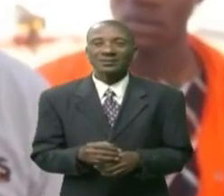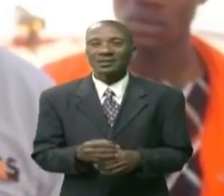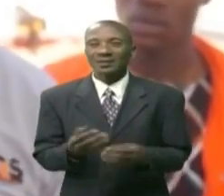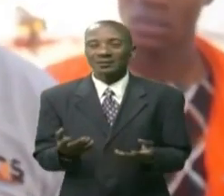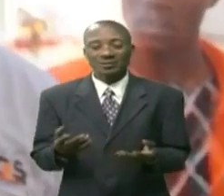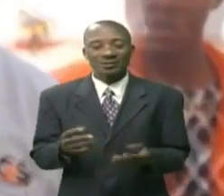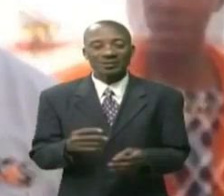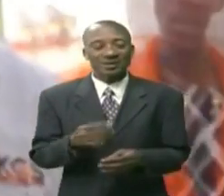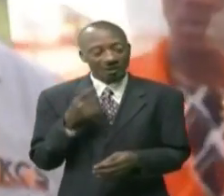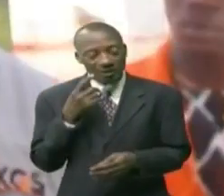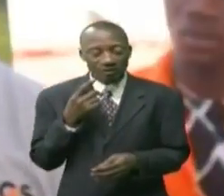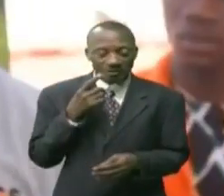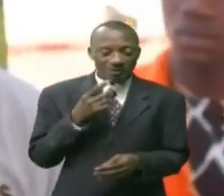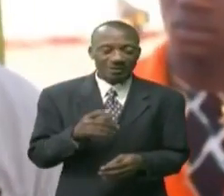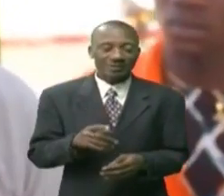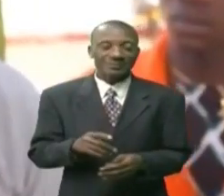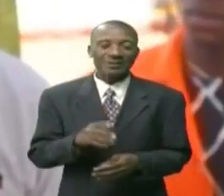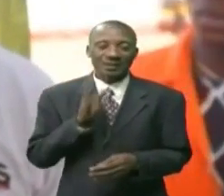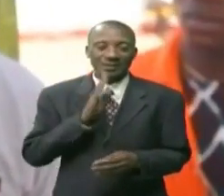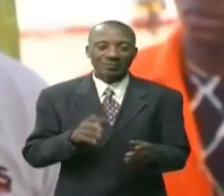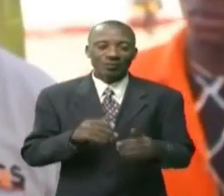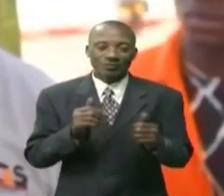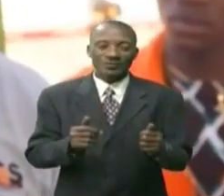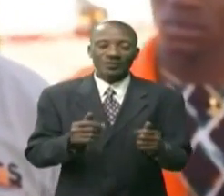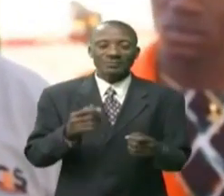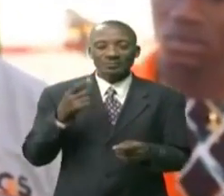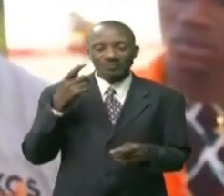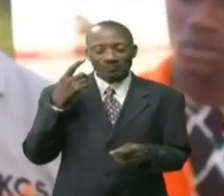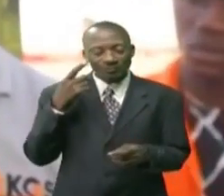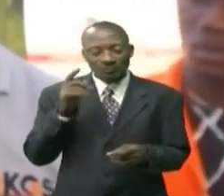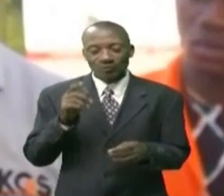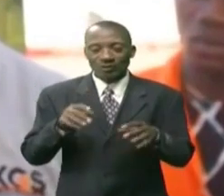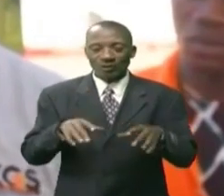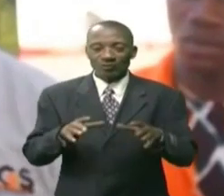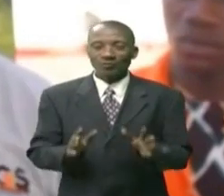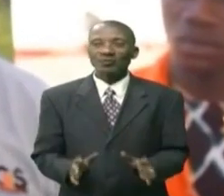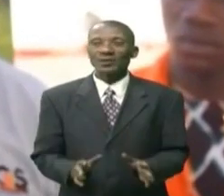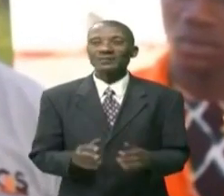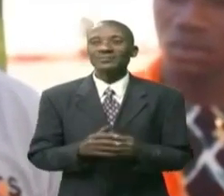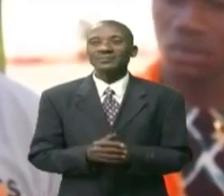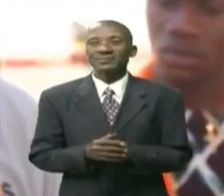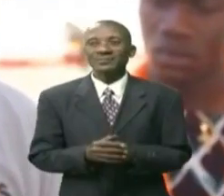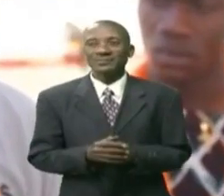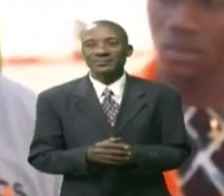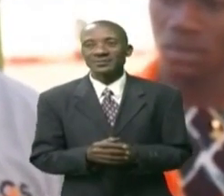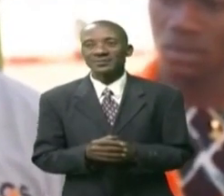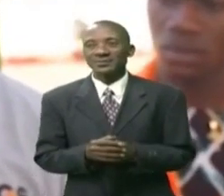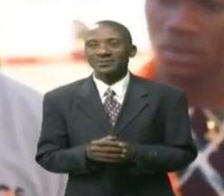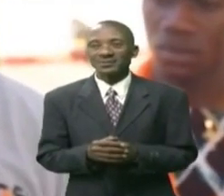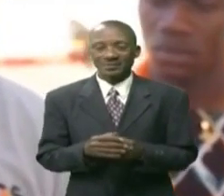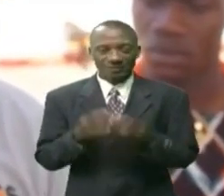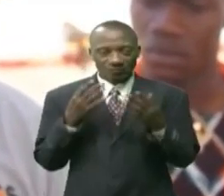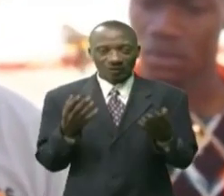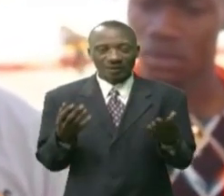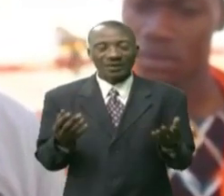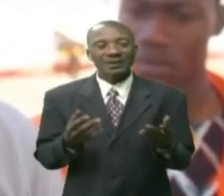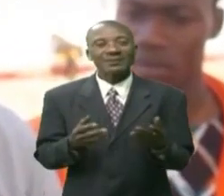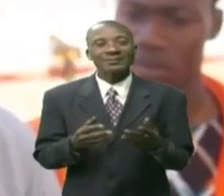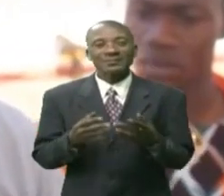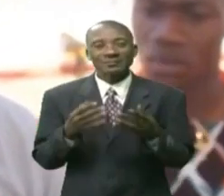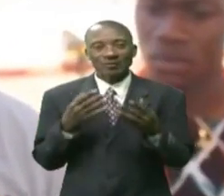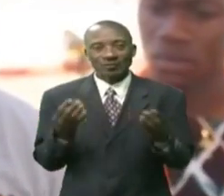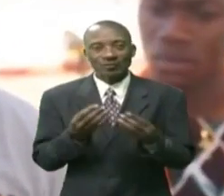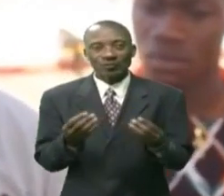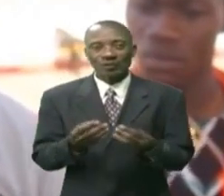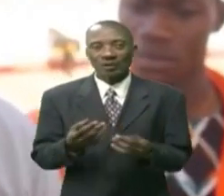faire, l'avancement du pays. En tant qu'entrepreneur lualabé et congolais, nous avons un service de cintrage, nous faisons le chambranle,